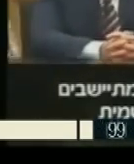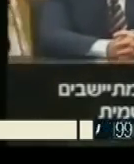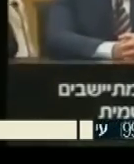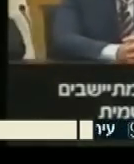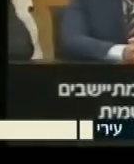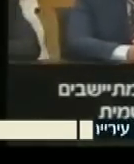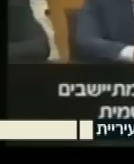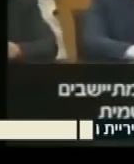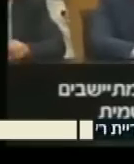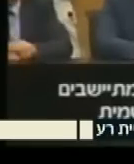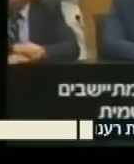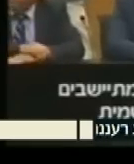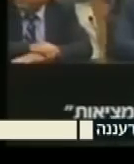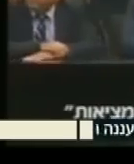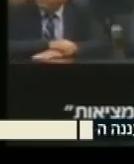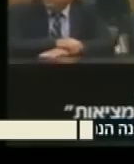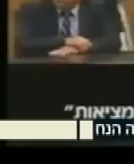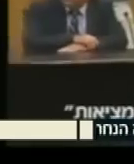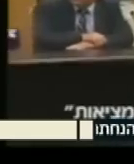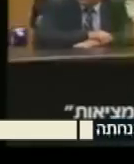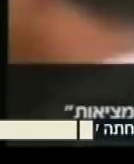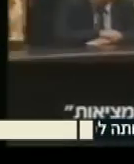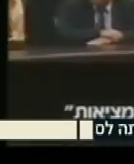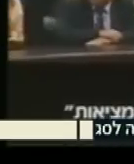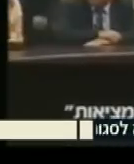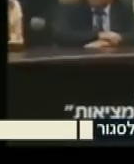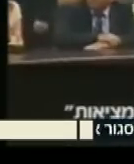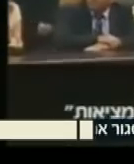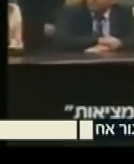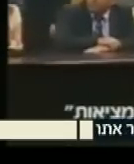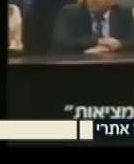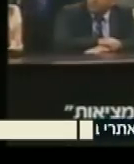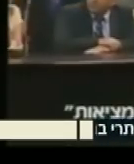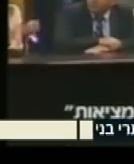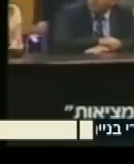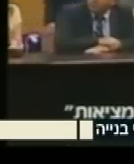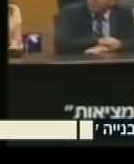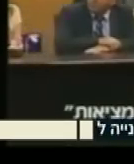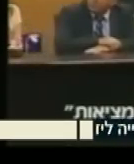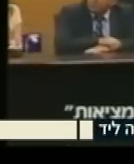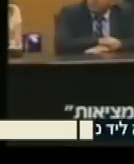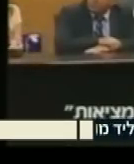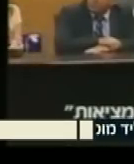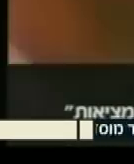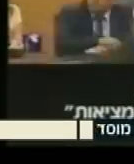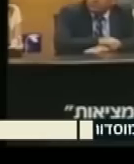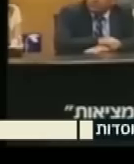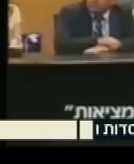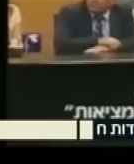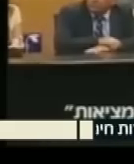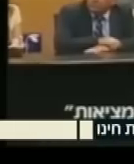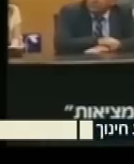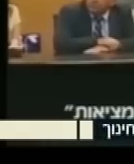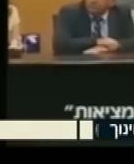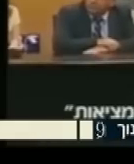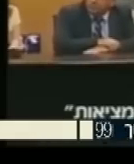בשנים שנאמר לנו שהמדיניות הרשמית של ארצות הברית היא not one brick, אפילו לא לבנה אחת. בואו נגיד